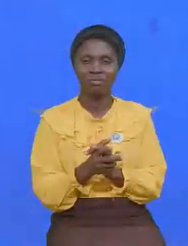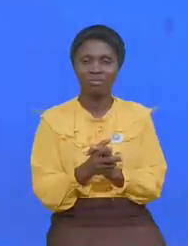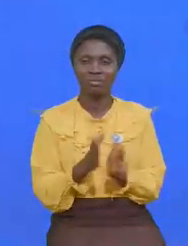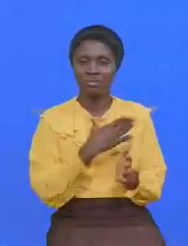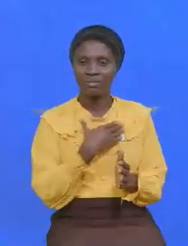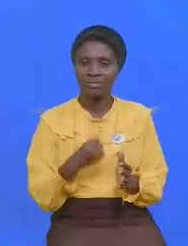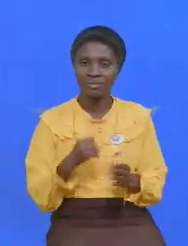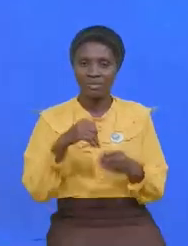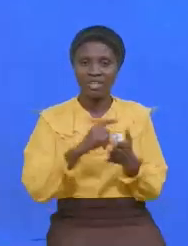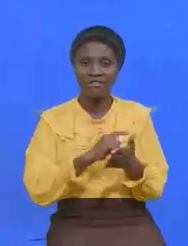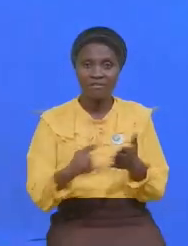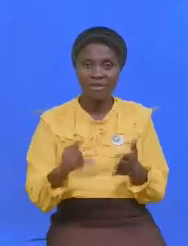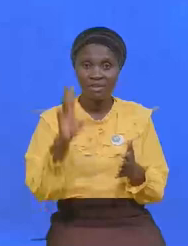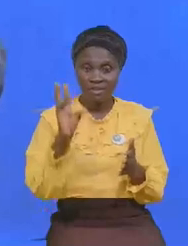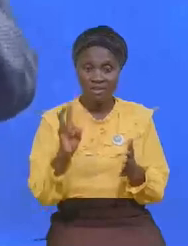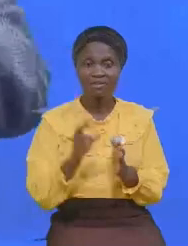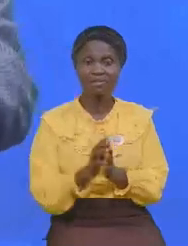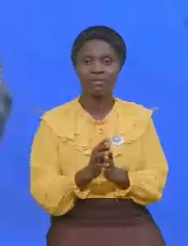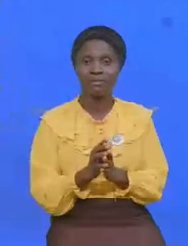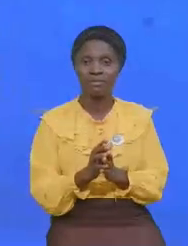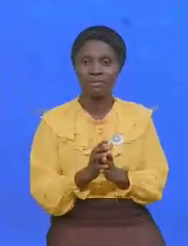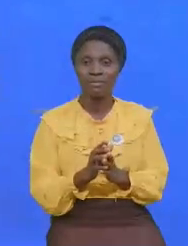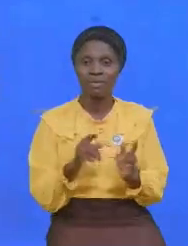Et le verset 7 dit,